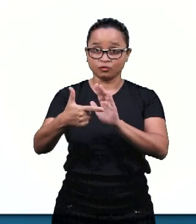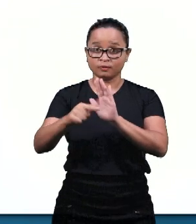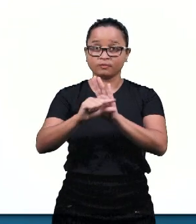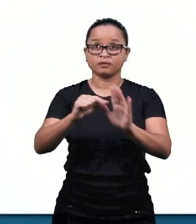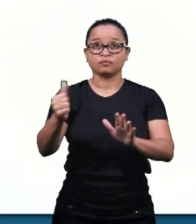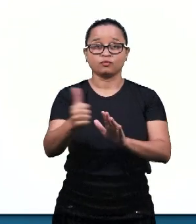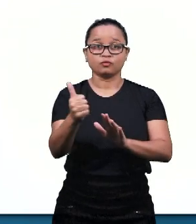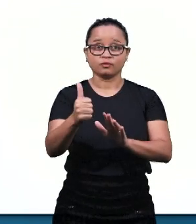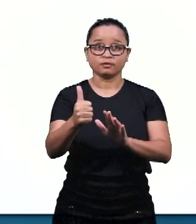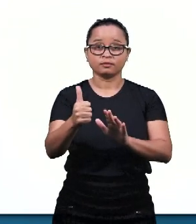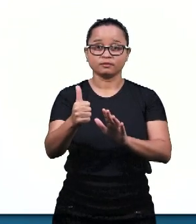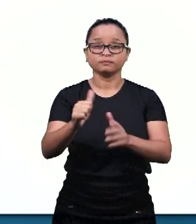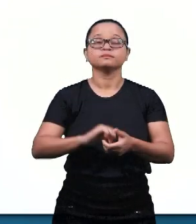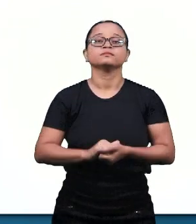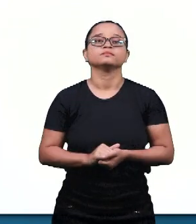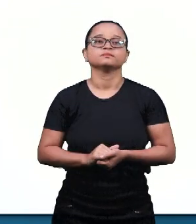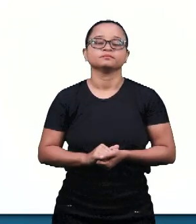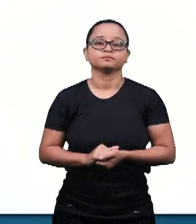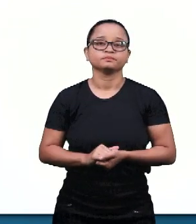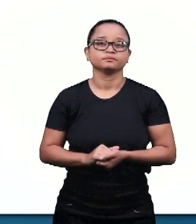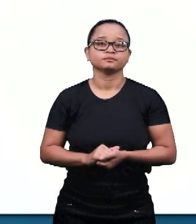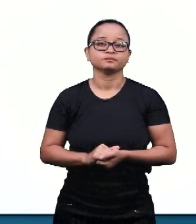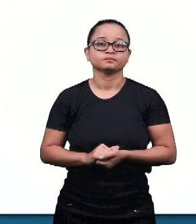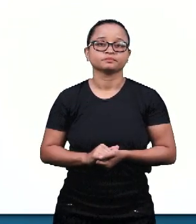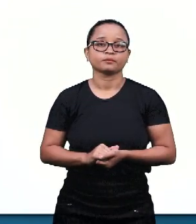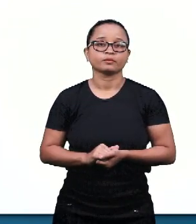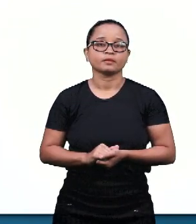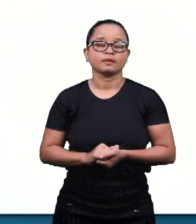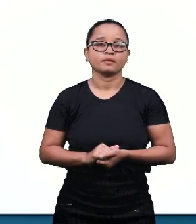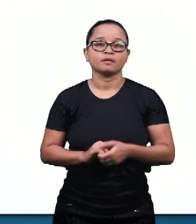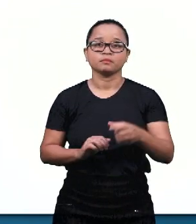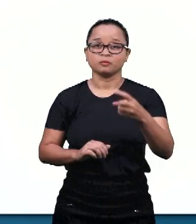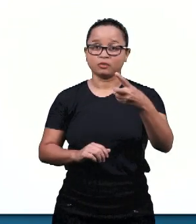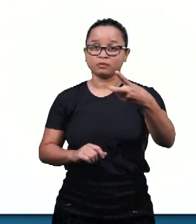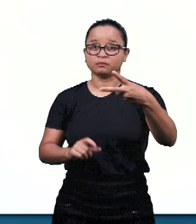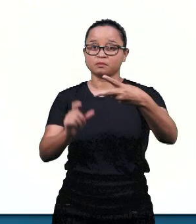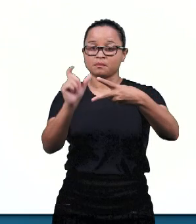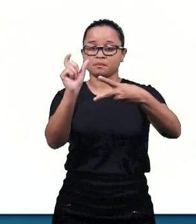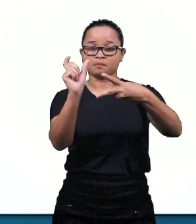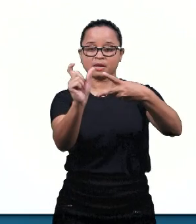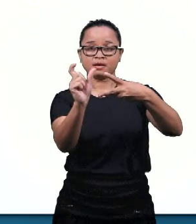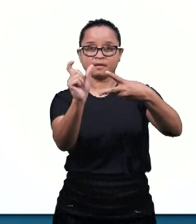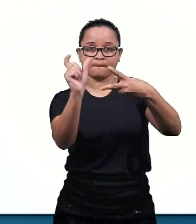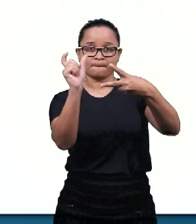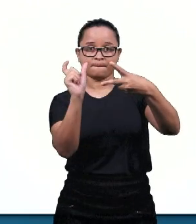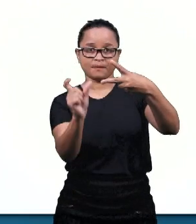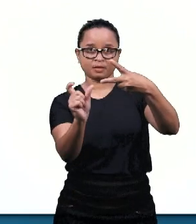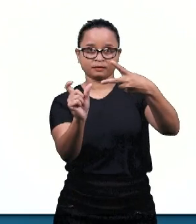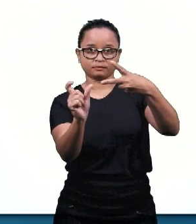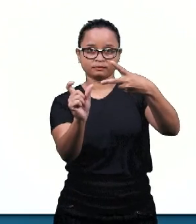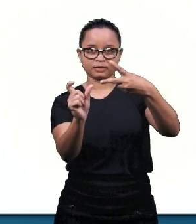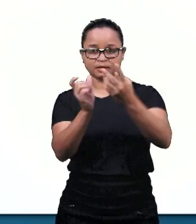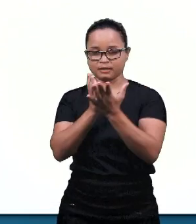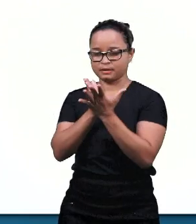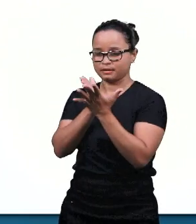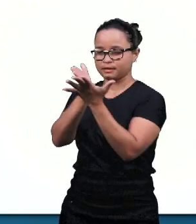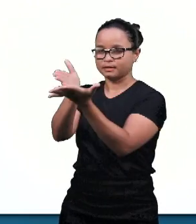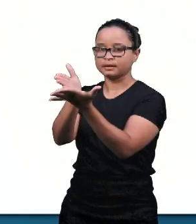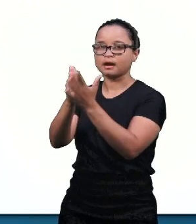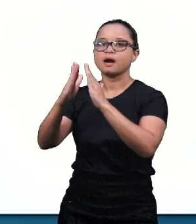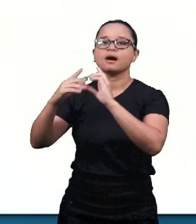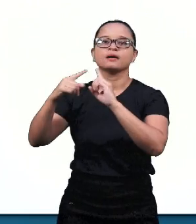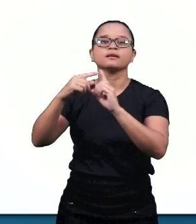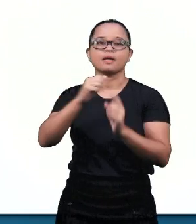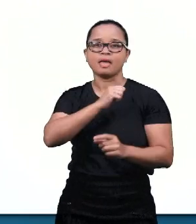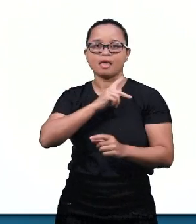deux mots qui dirigent la doctrine de l'Église apostolique. Cette question doit être répondue par